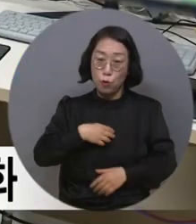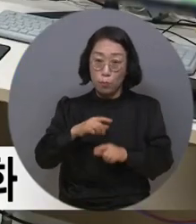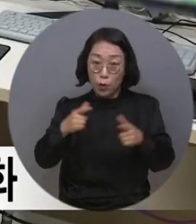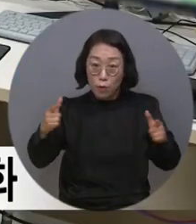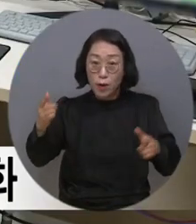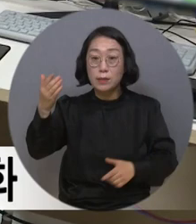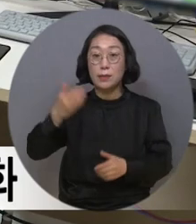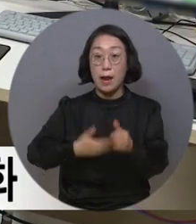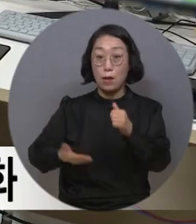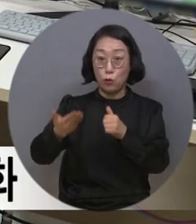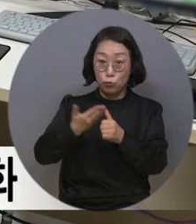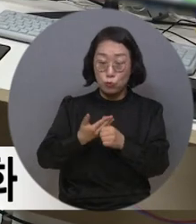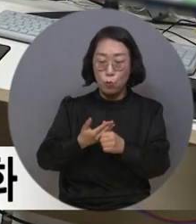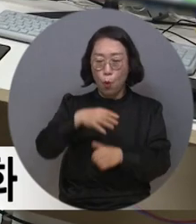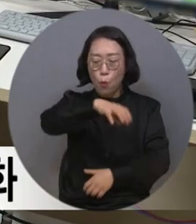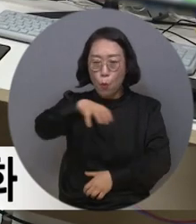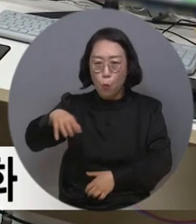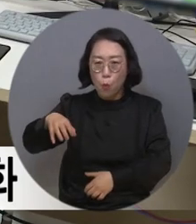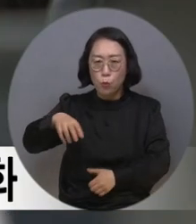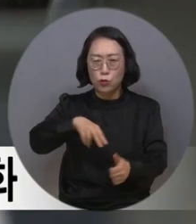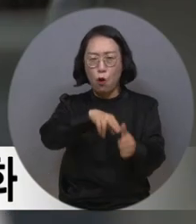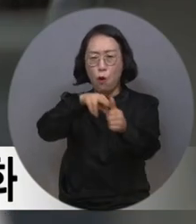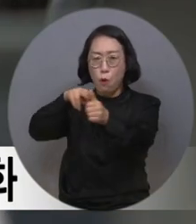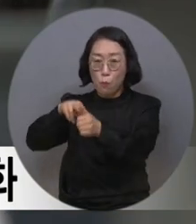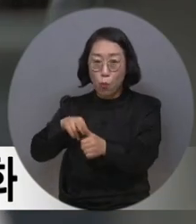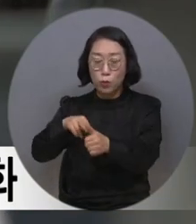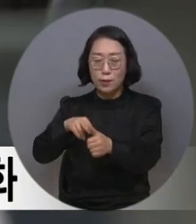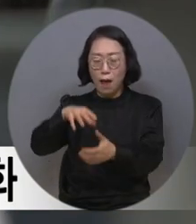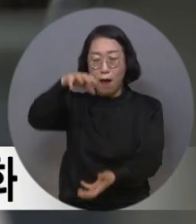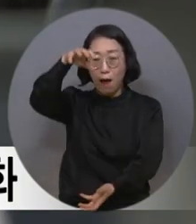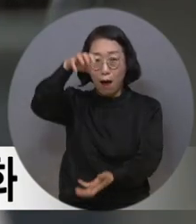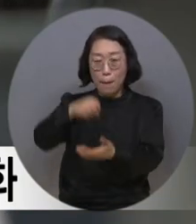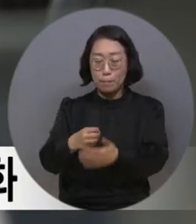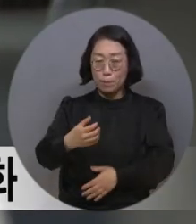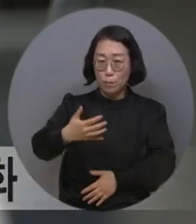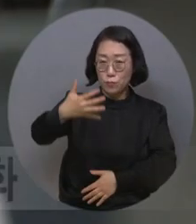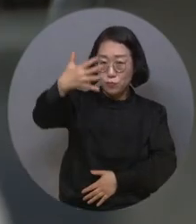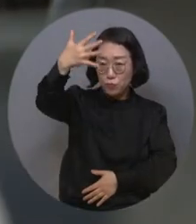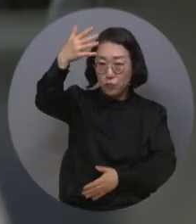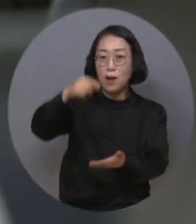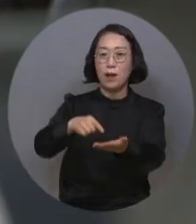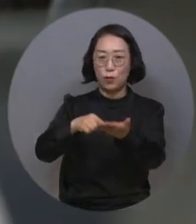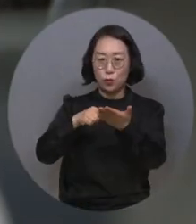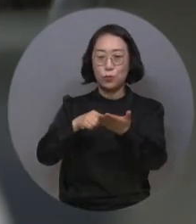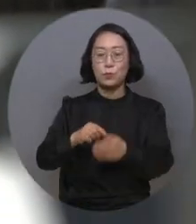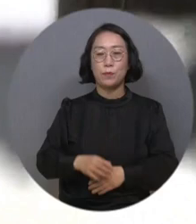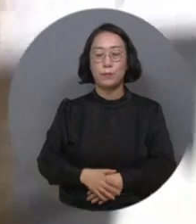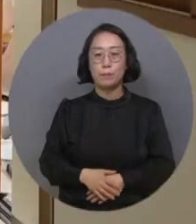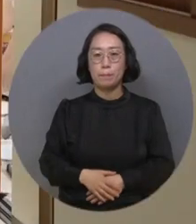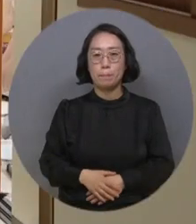30개 관계 행정기관이 보유한 식품안전정보를 한 곳에 모아 제공하는 포털입니다